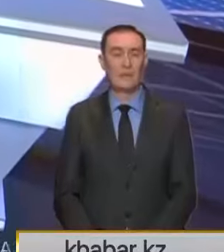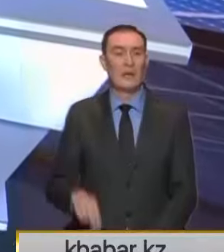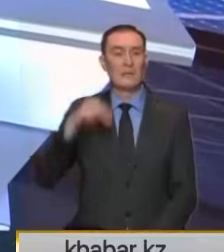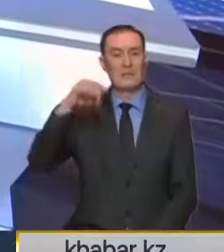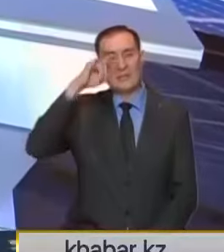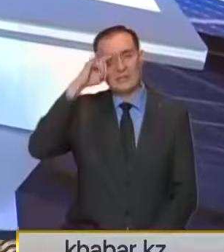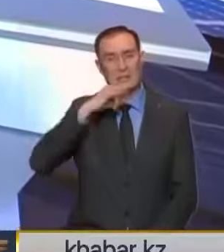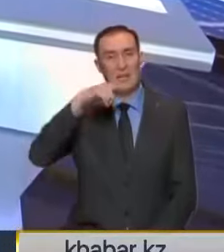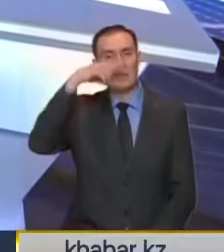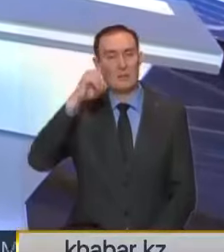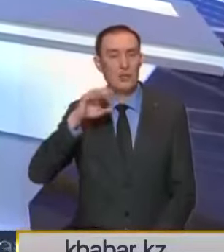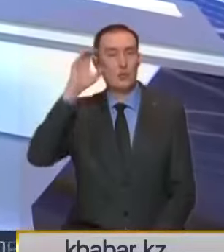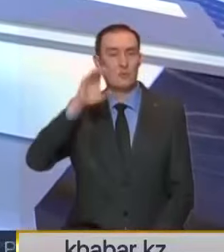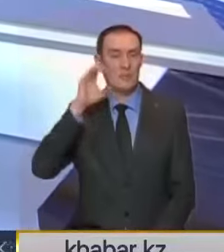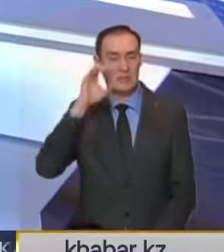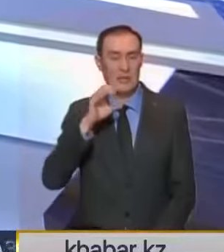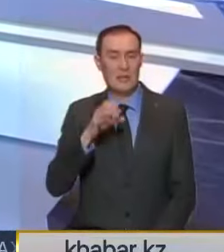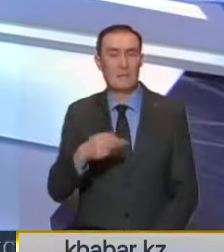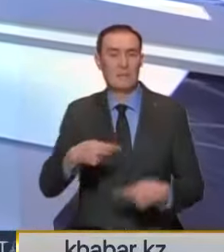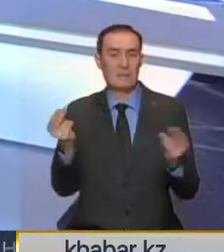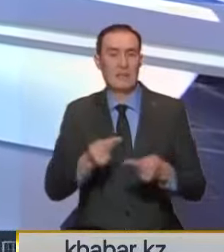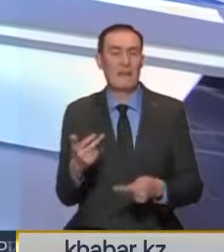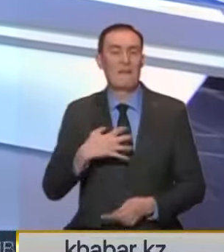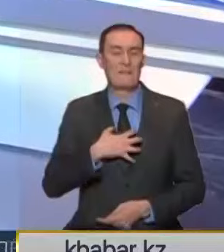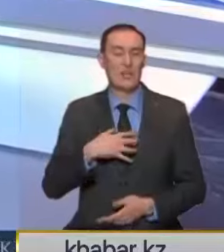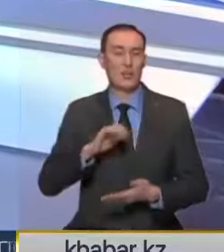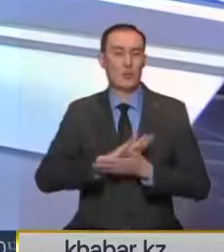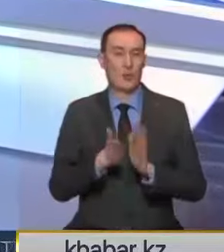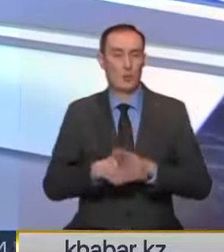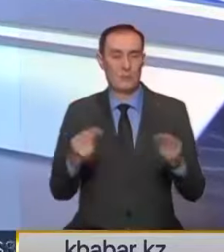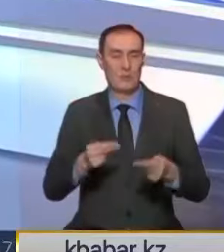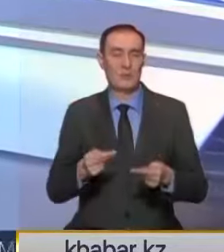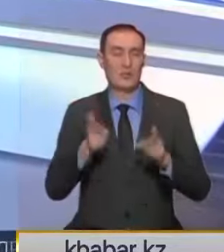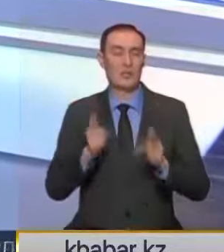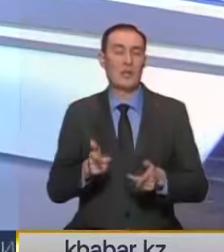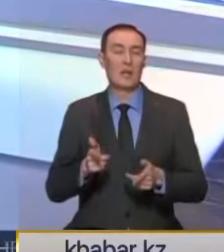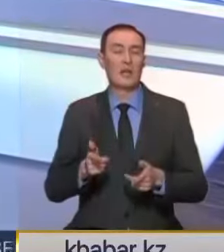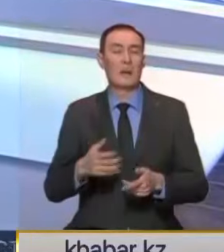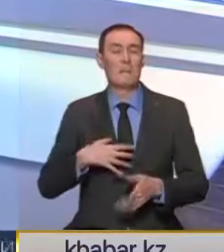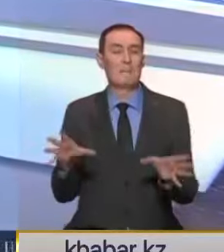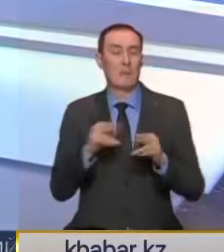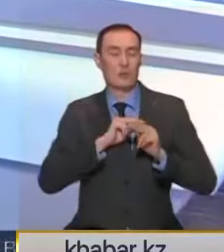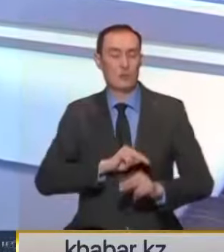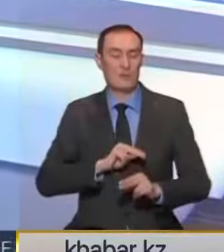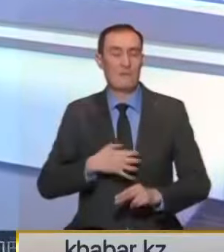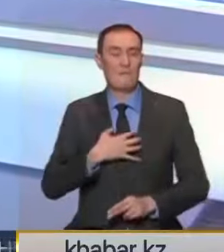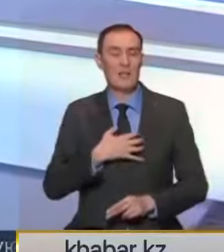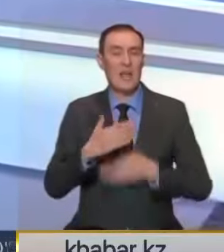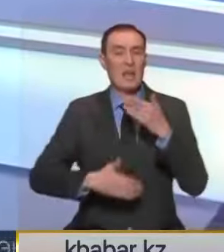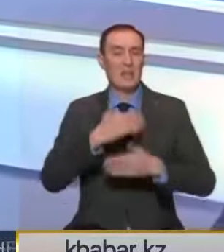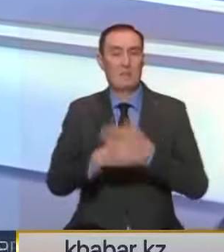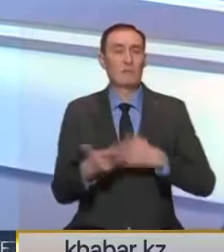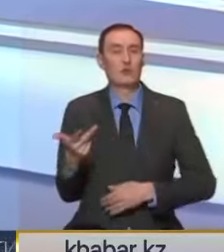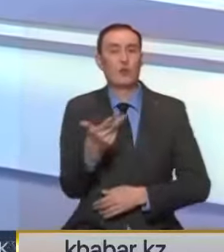Президенты Казахстана, Азербайджана и Узбекистана подписали важный документ. Речь идет о соглашении стратегического партнерства. Это важный этап